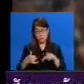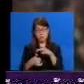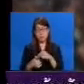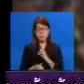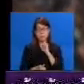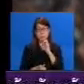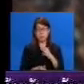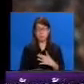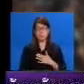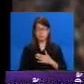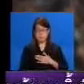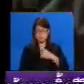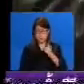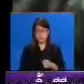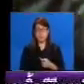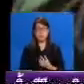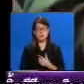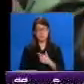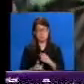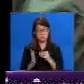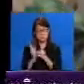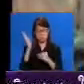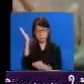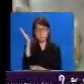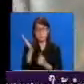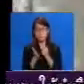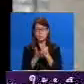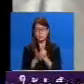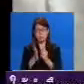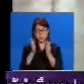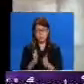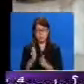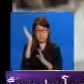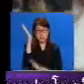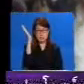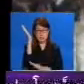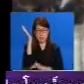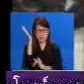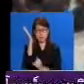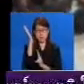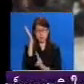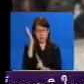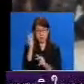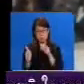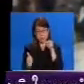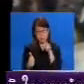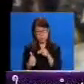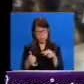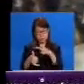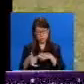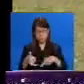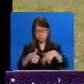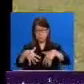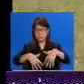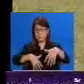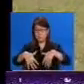มิใจที่จะได้ลงไปทำงานช่วยเหลือพี่น้องในพื้นที่3จังหวัดชายแดนภาคใต้โดยเฉพาะการดูแลรักษาชาวบ้านน